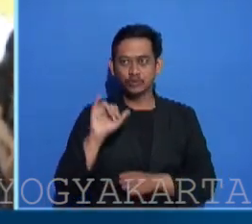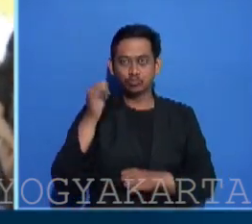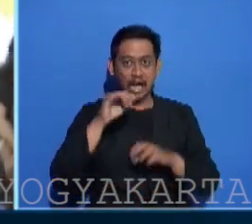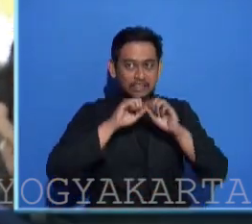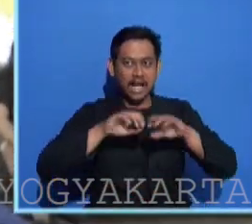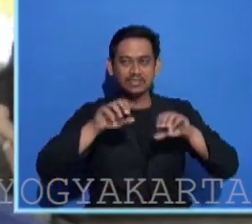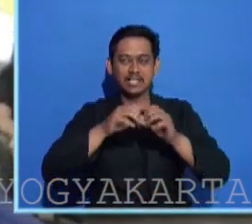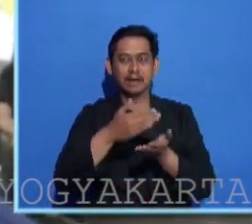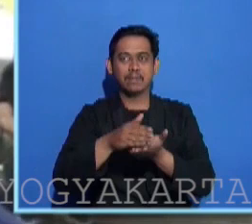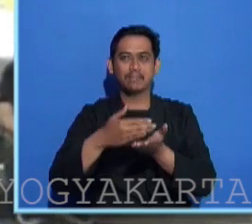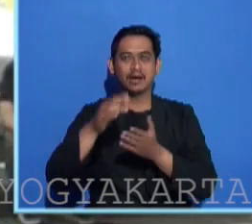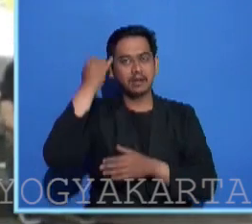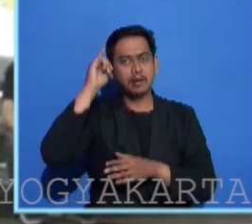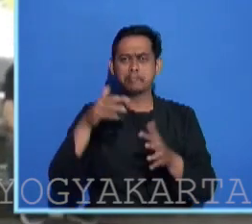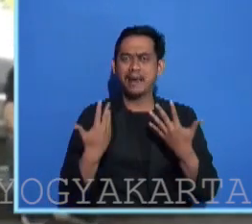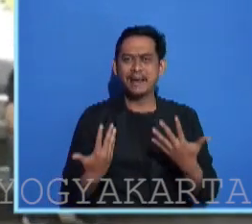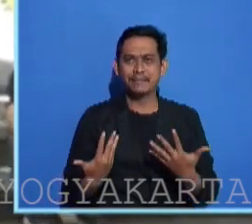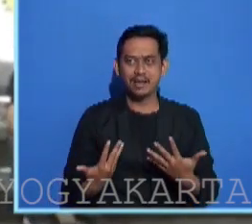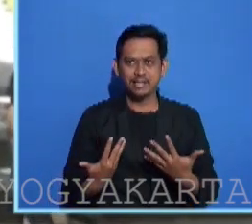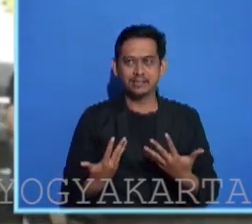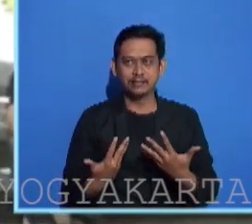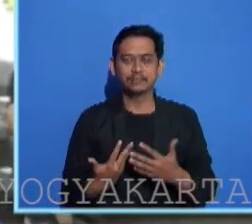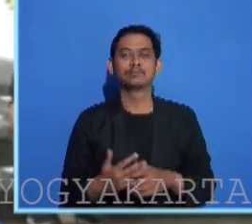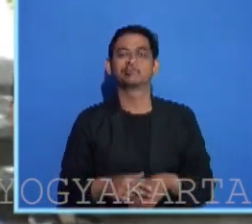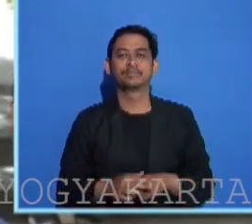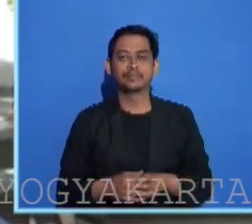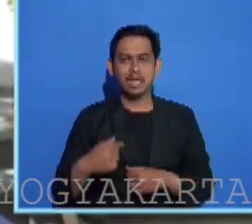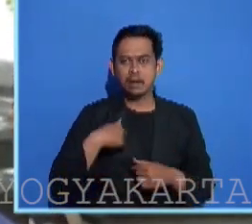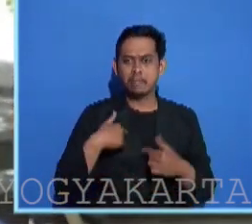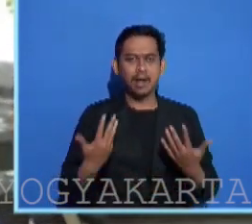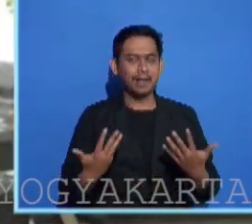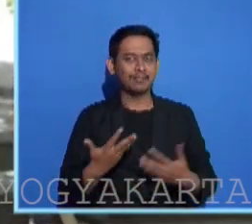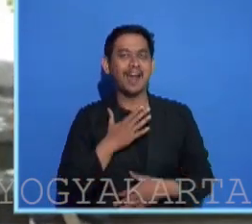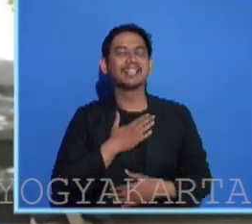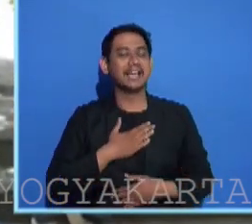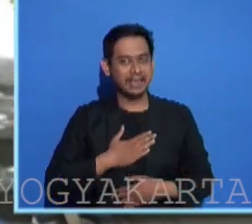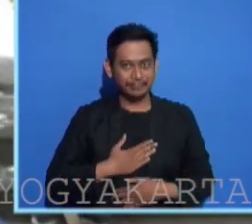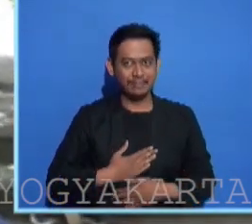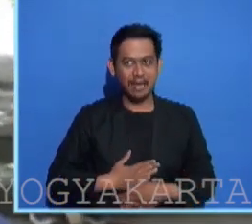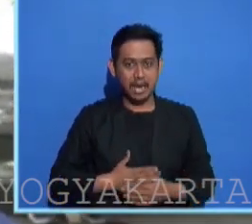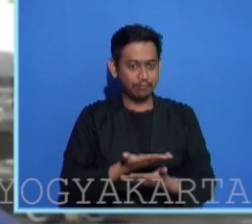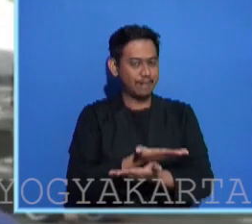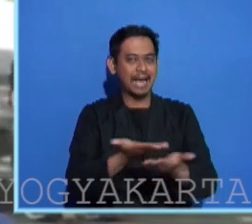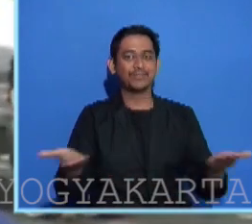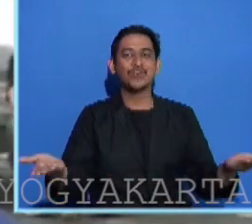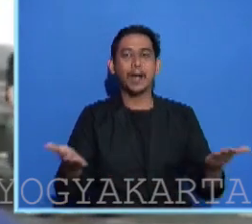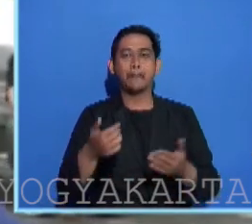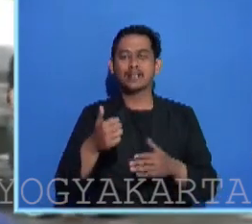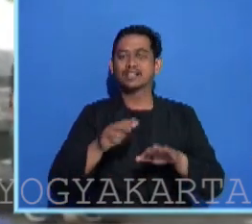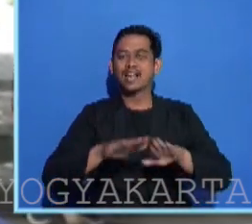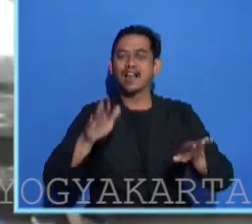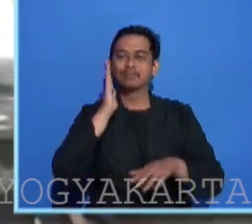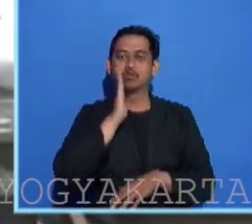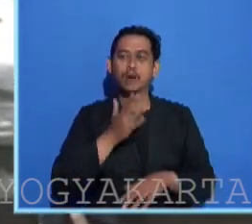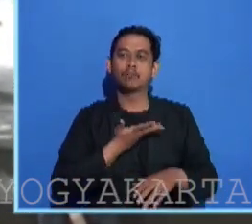sebar, kalau saya bawa mati kan kasihan, iman-iman kan. Ya, makanya saya sebarkan, monggo. Bagi mereka muda-muda yang